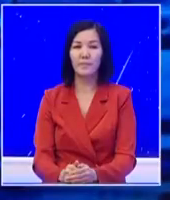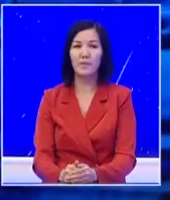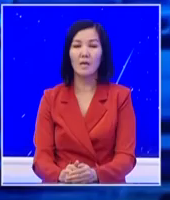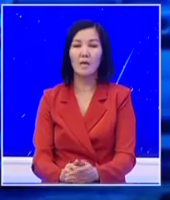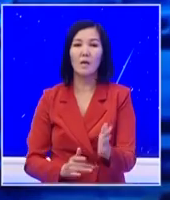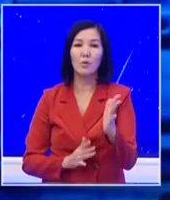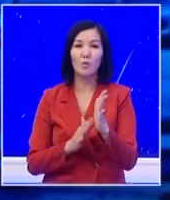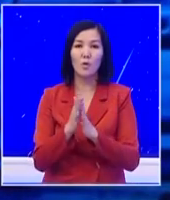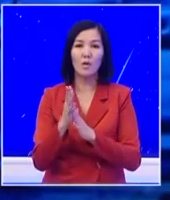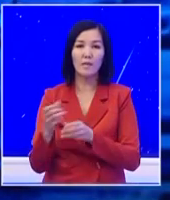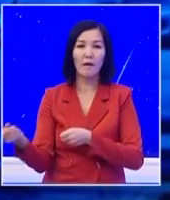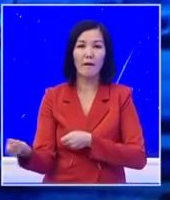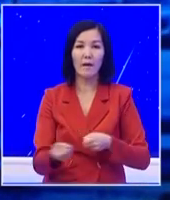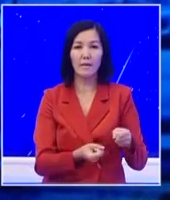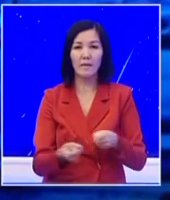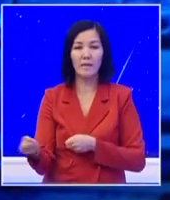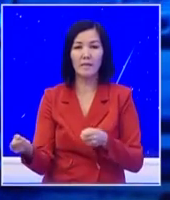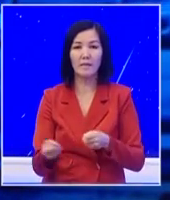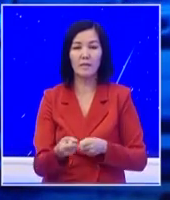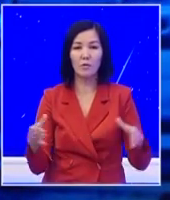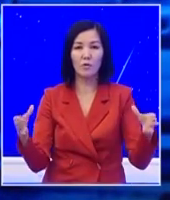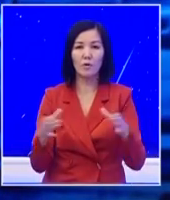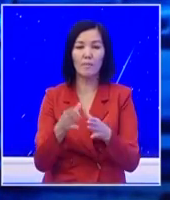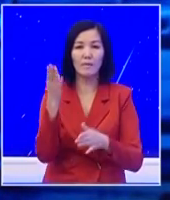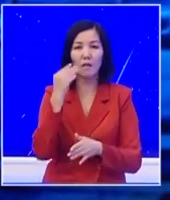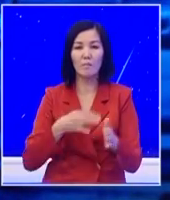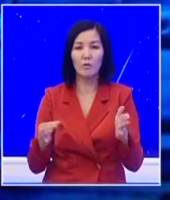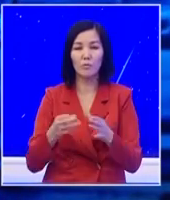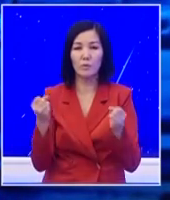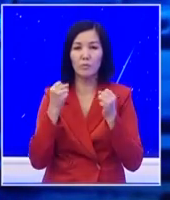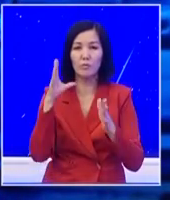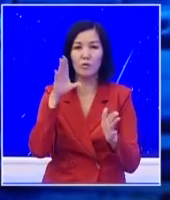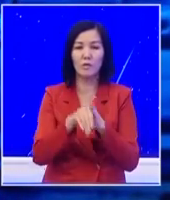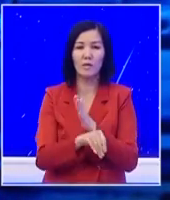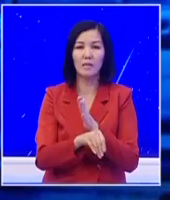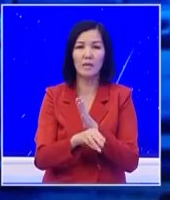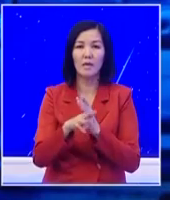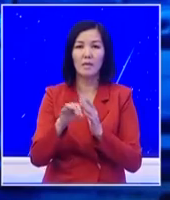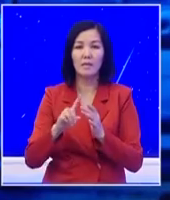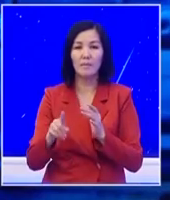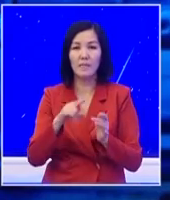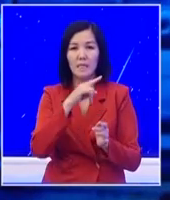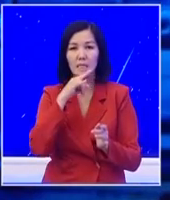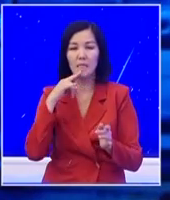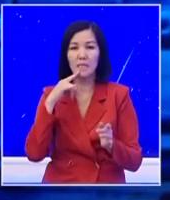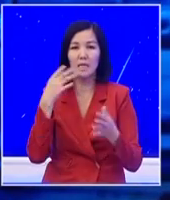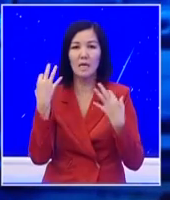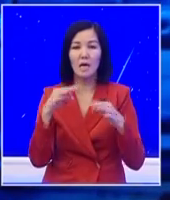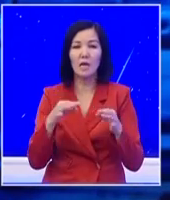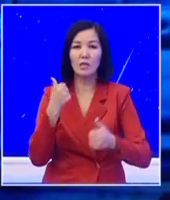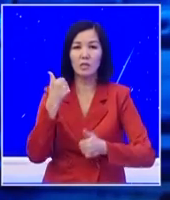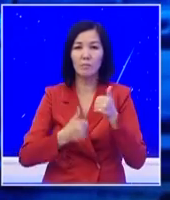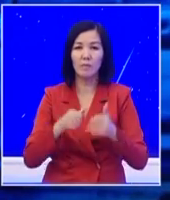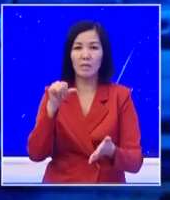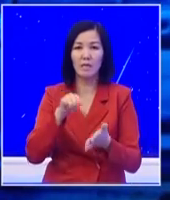Көгалдағы хоккейден ел құрамасының денін Алматы облысының спортшылары жасақтайды. Жерлестеріміз тамыз айында Ресейдің ашық чемпионатына